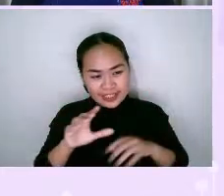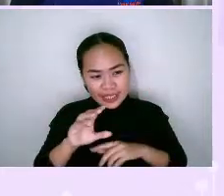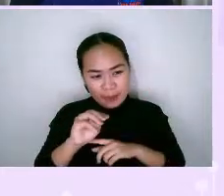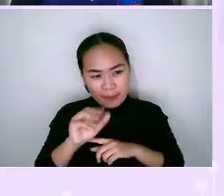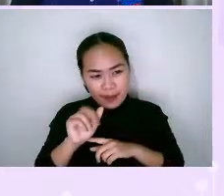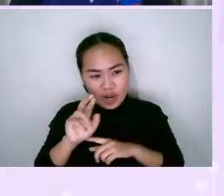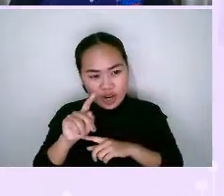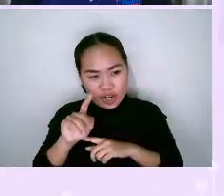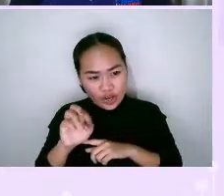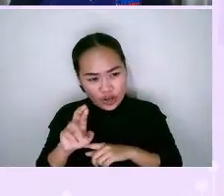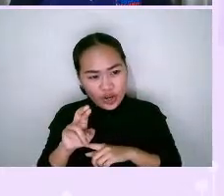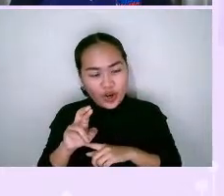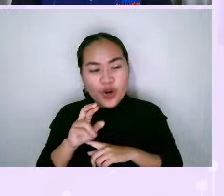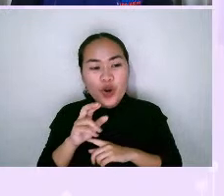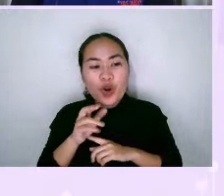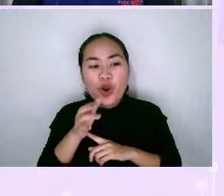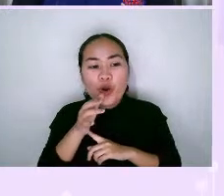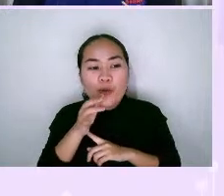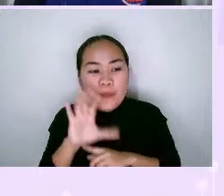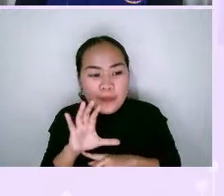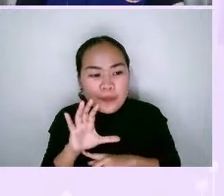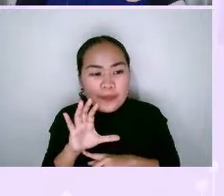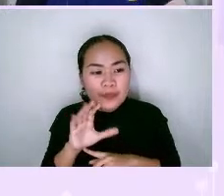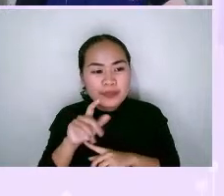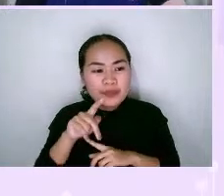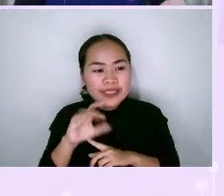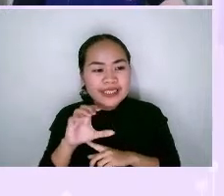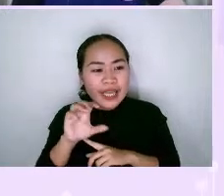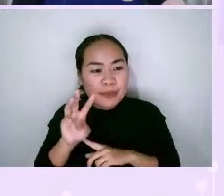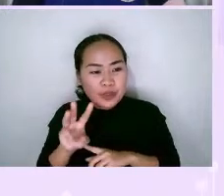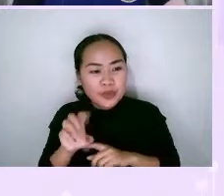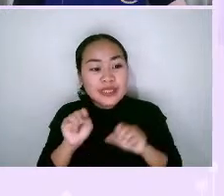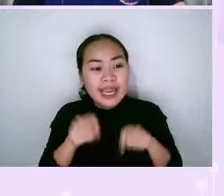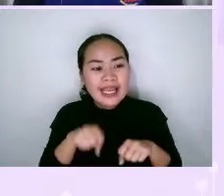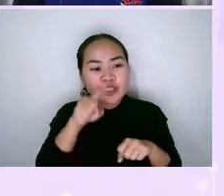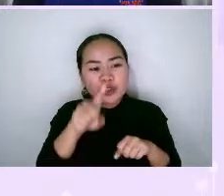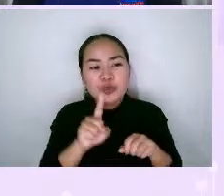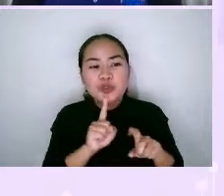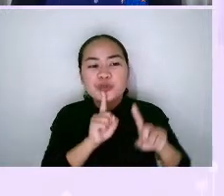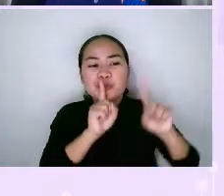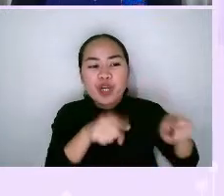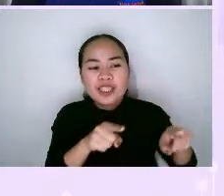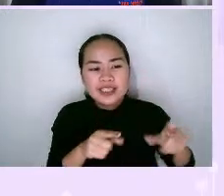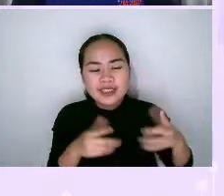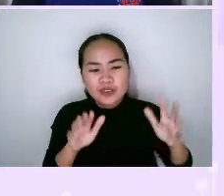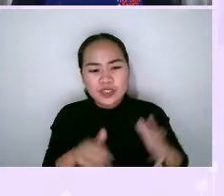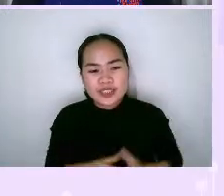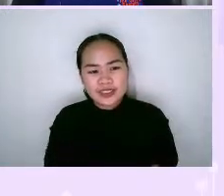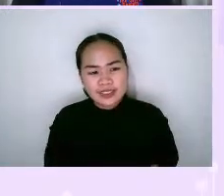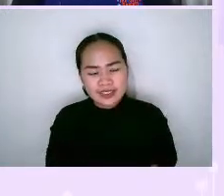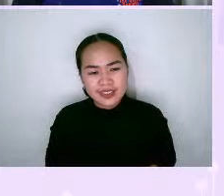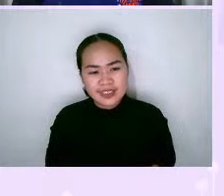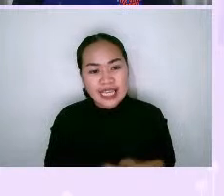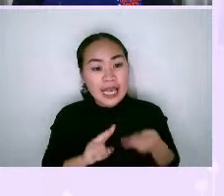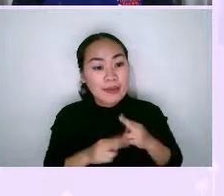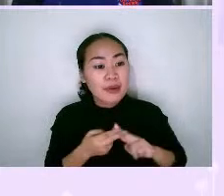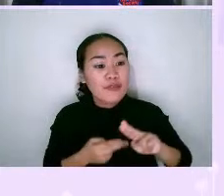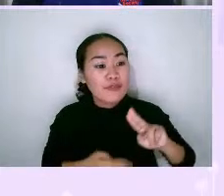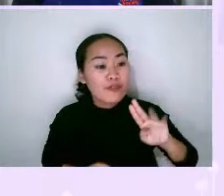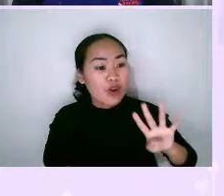kayo po yung masabi nating nanalo. Ayan po, I cracked the code challenge number 4.